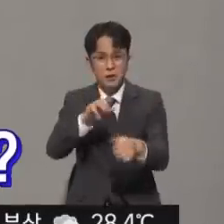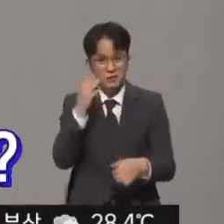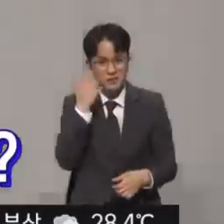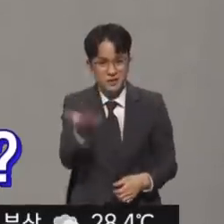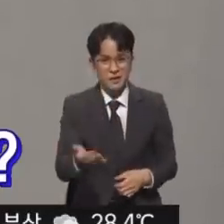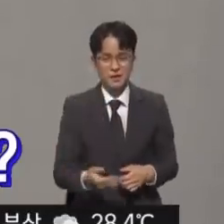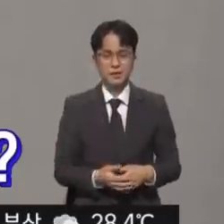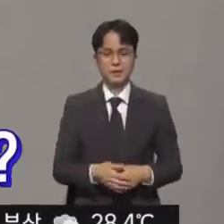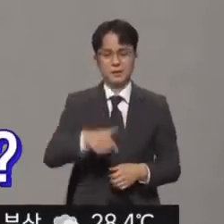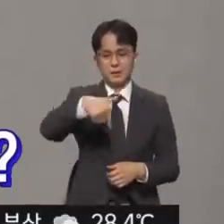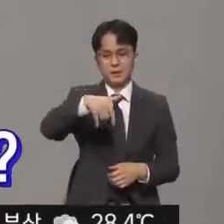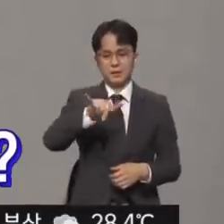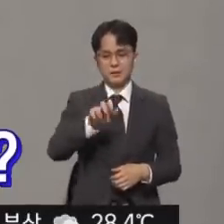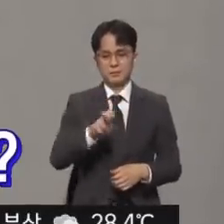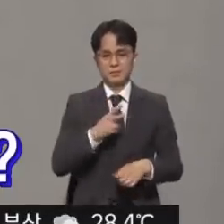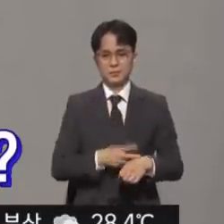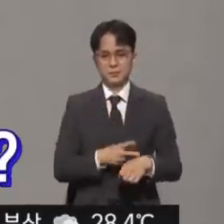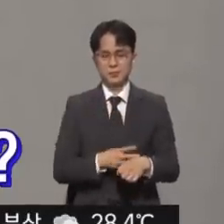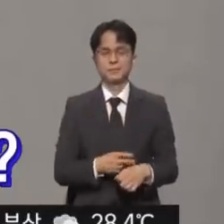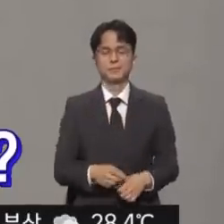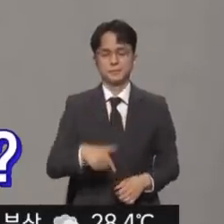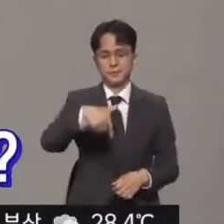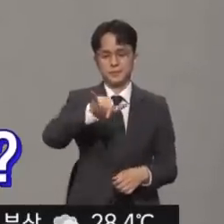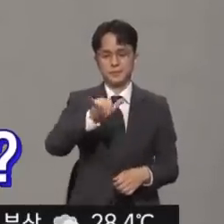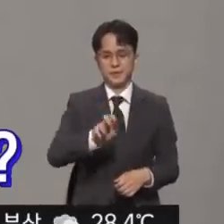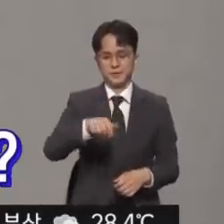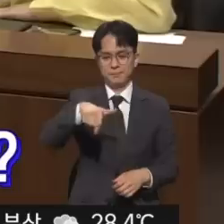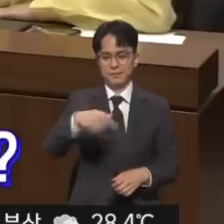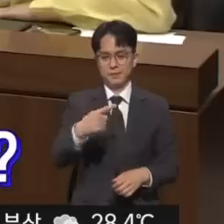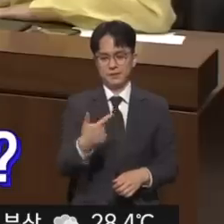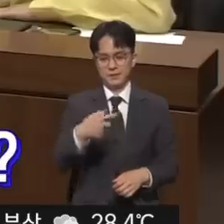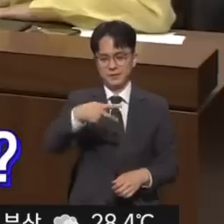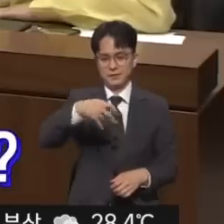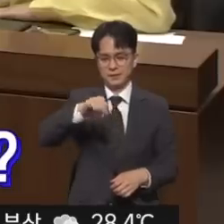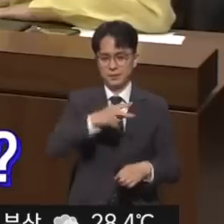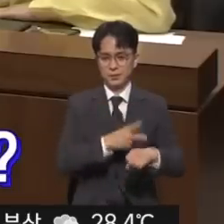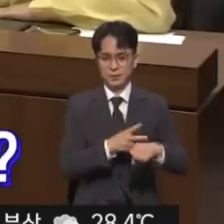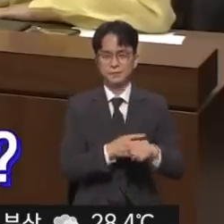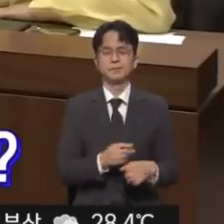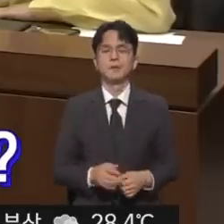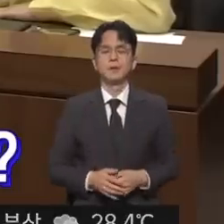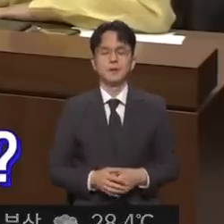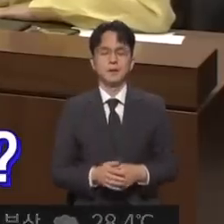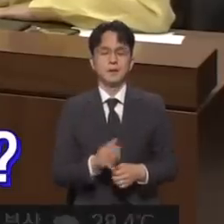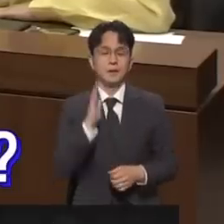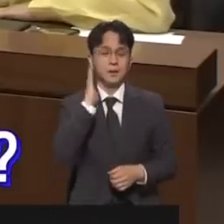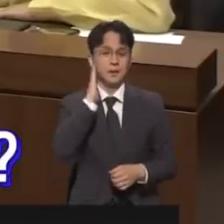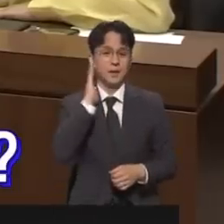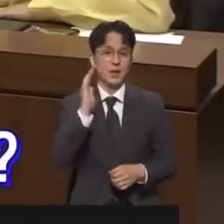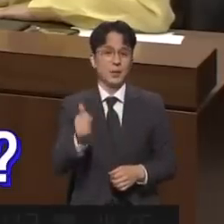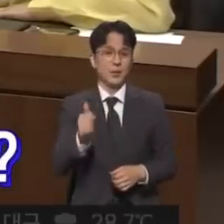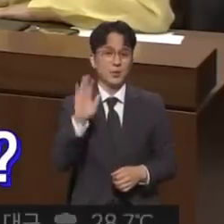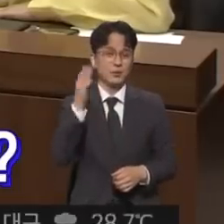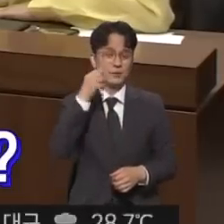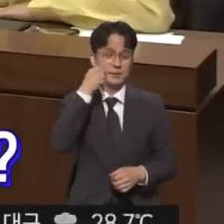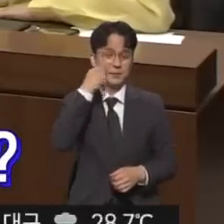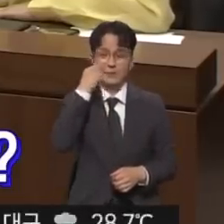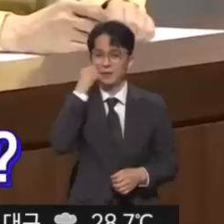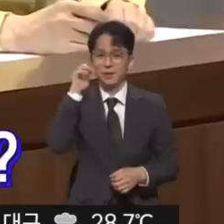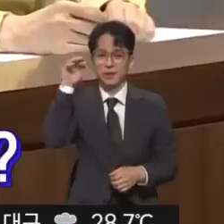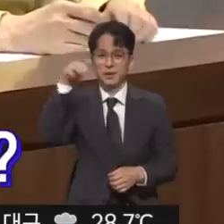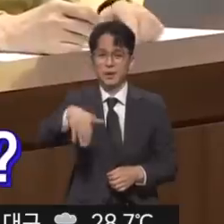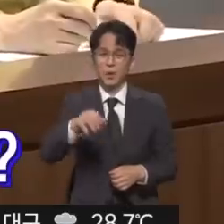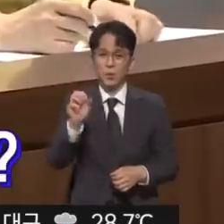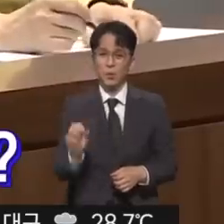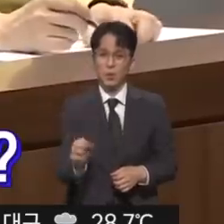있고 여러가지 이제 대통령 하신 다음에 이제 진실 하라 여러 가지 요소들이 있는데 한 마디 이야기하면 이번 홍수